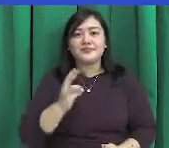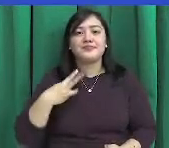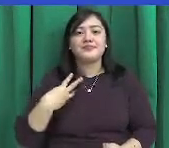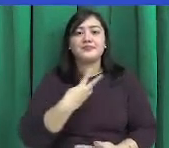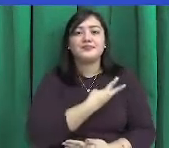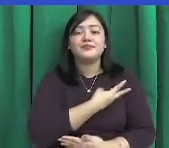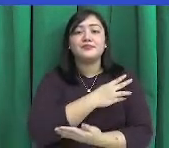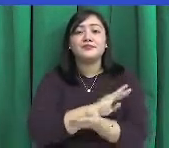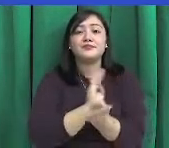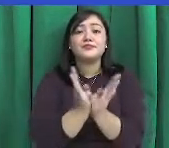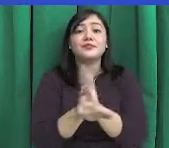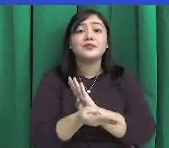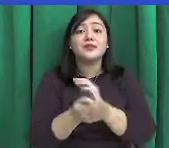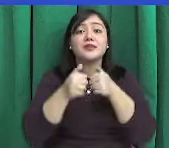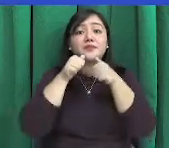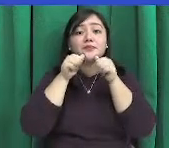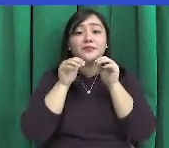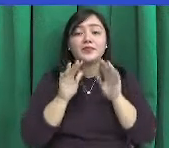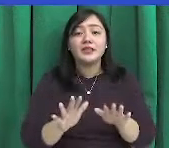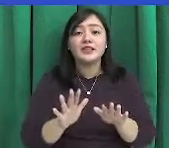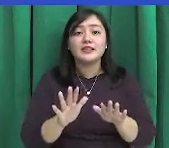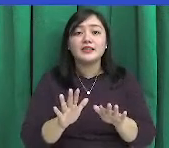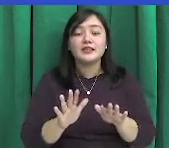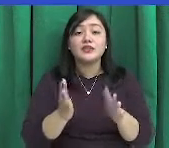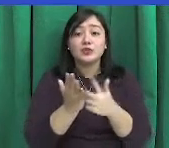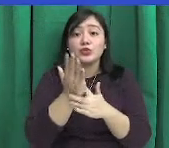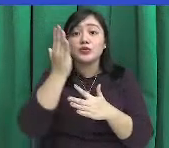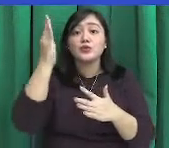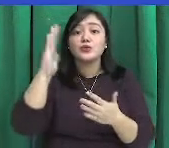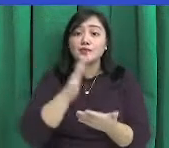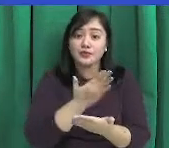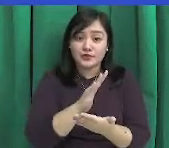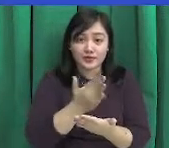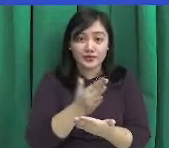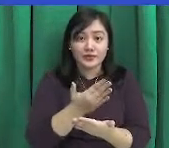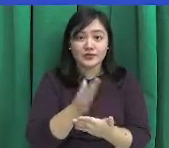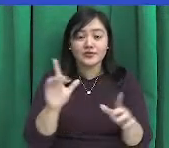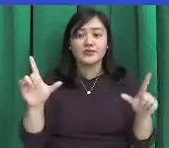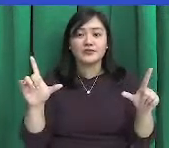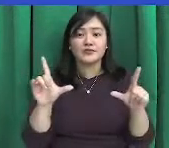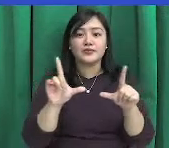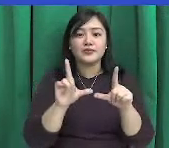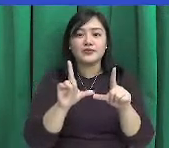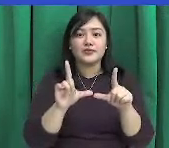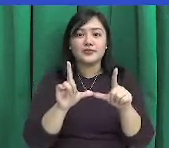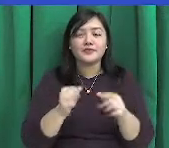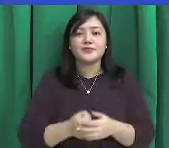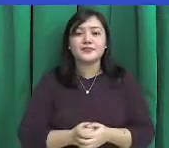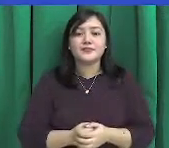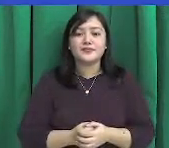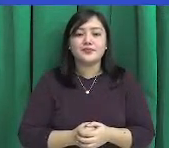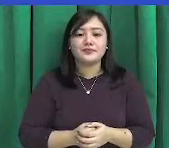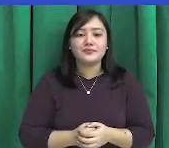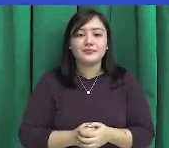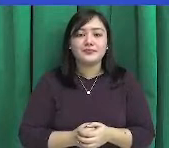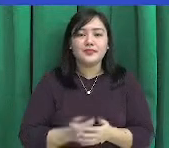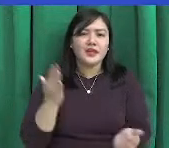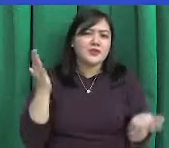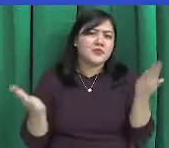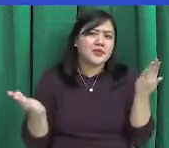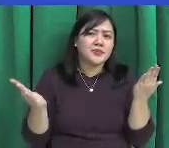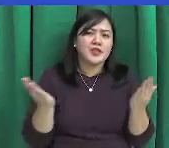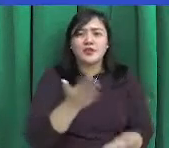ng link na ito. At tigit sa lahat, kung kayo man po ay para medyo nadidelay po kayo, nakakaligtaan po